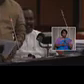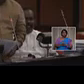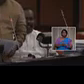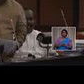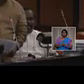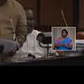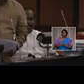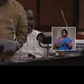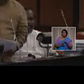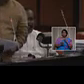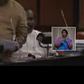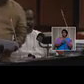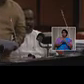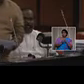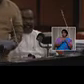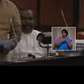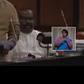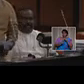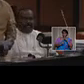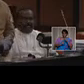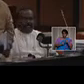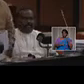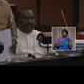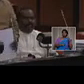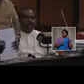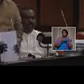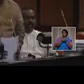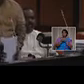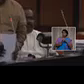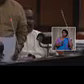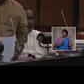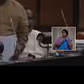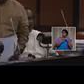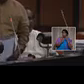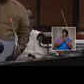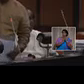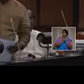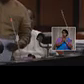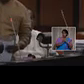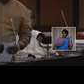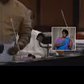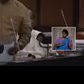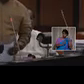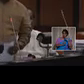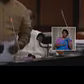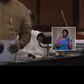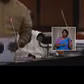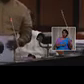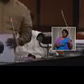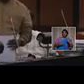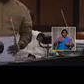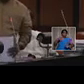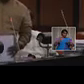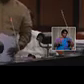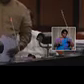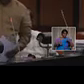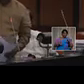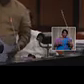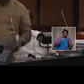மீதான ஒத்திவைப்பு வேளை விவாதத்தில் உரையாற்றுவதனையிட்டு மகிழ்ச்சி அடைவது மாத்திரமல்லாமல்